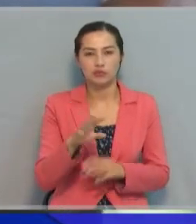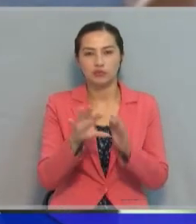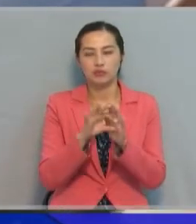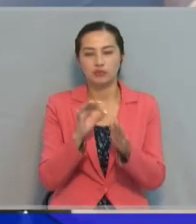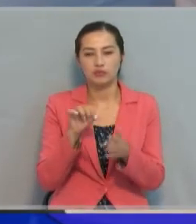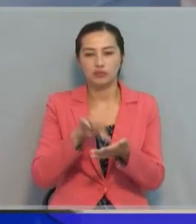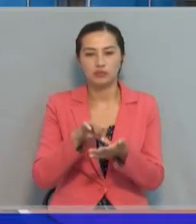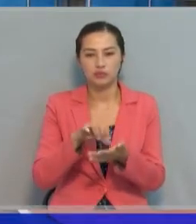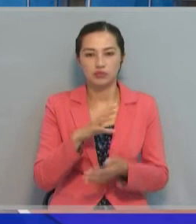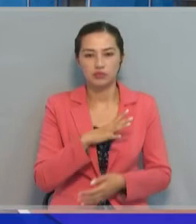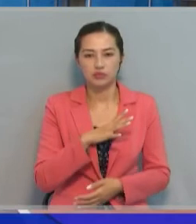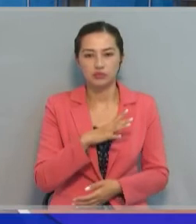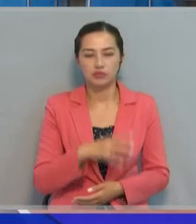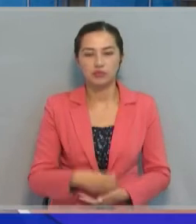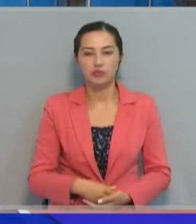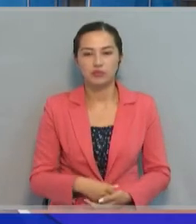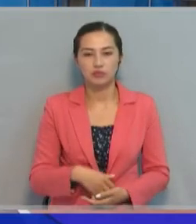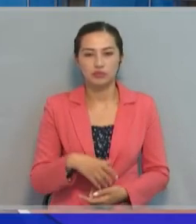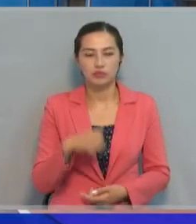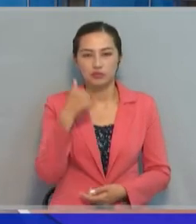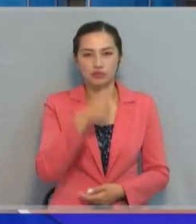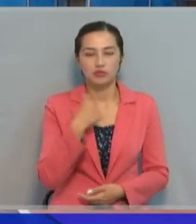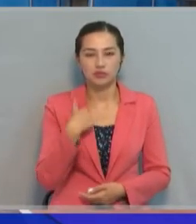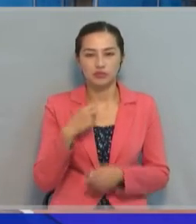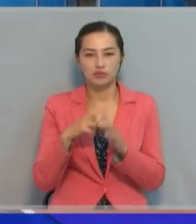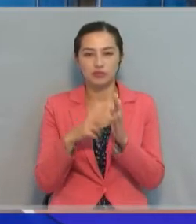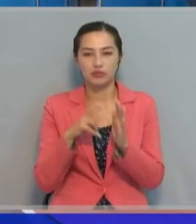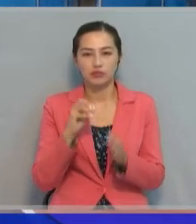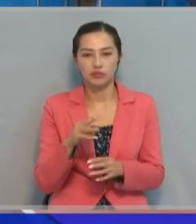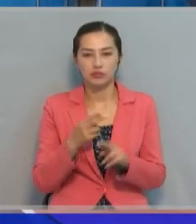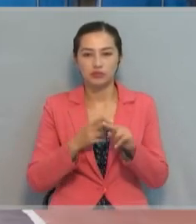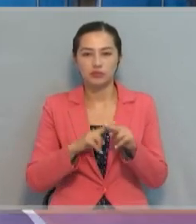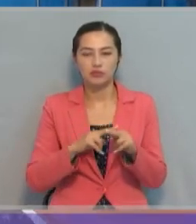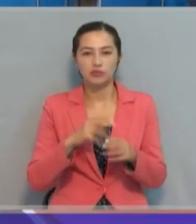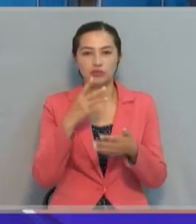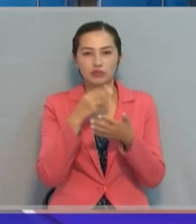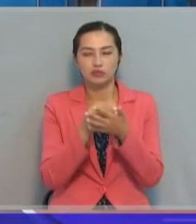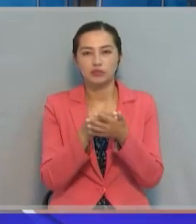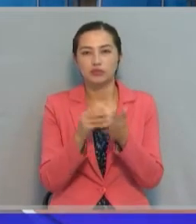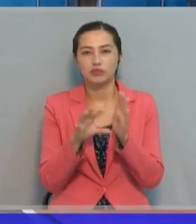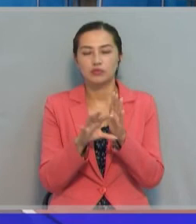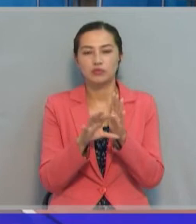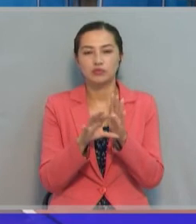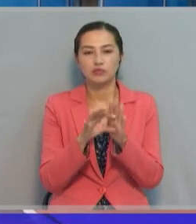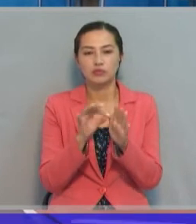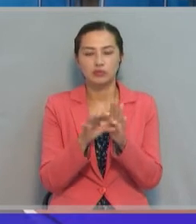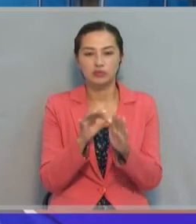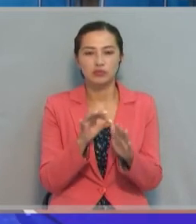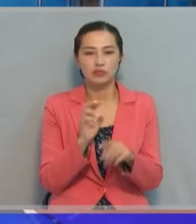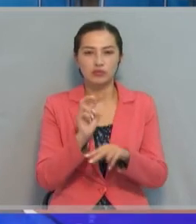жұртты сайлауға шақырды. Бұл 18 жасқа толып отырмын. Өзімнің борышымды өтеуге, яғни сайлауға келіп